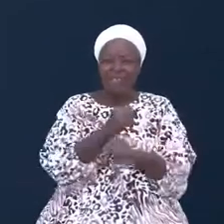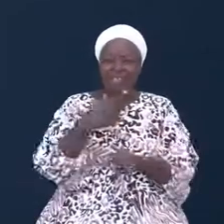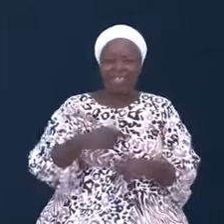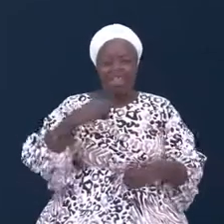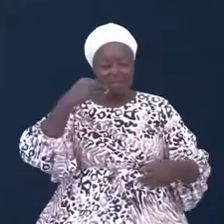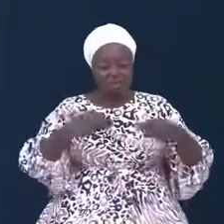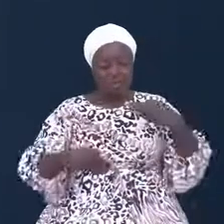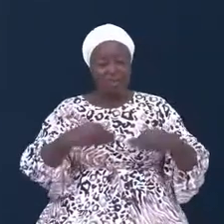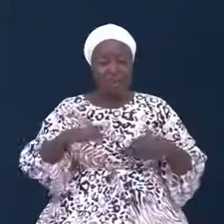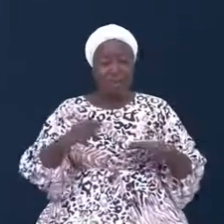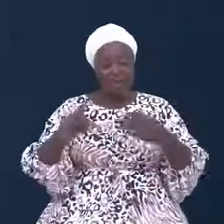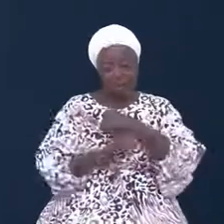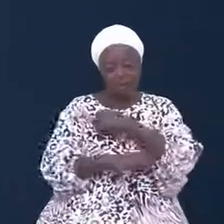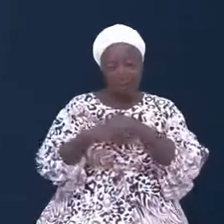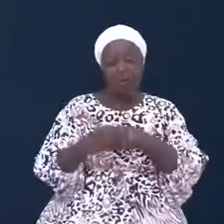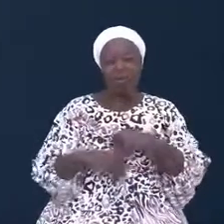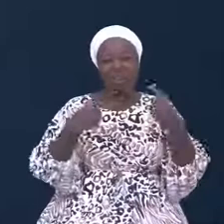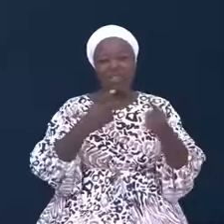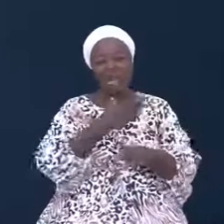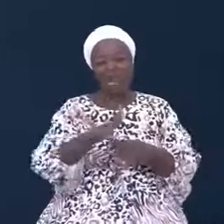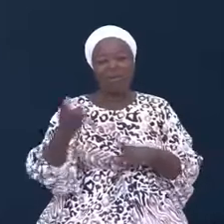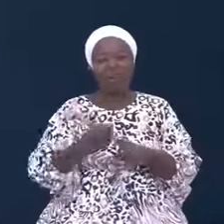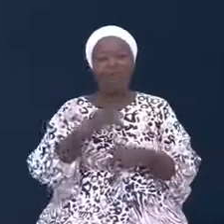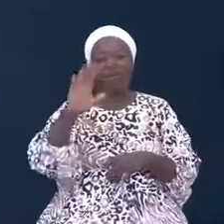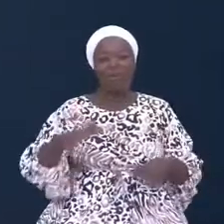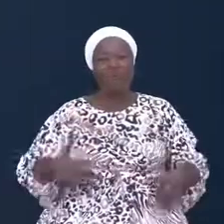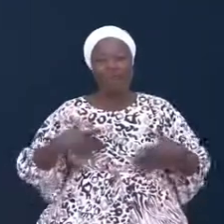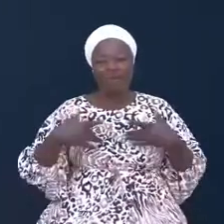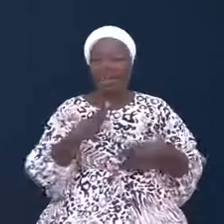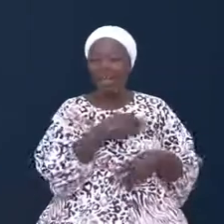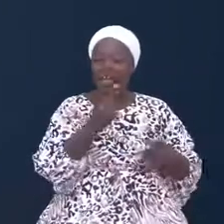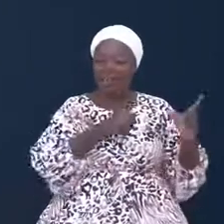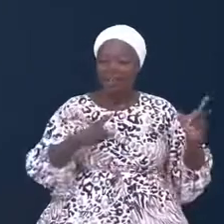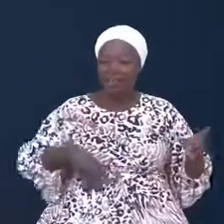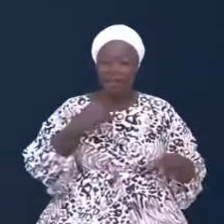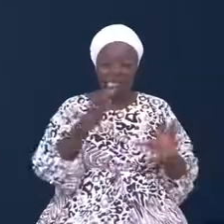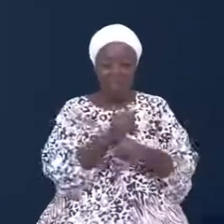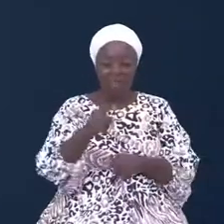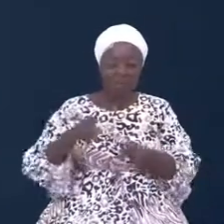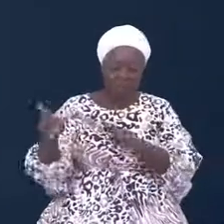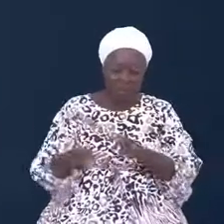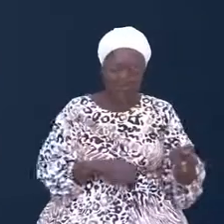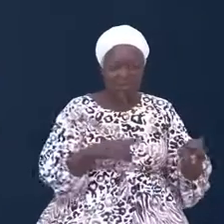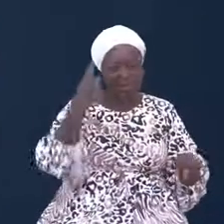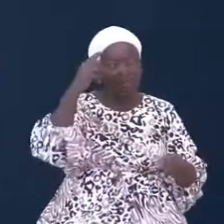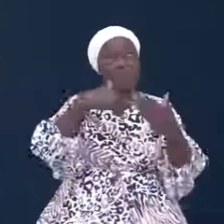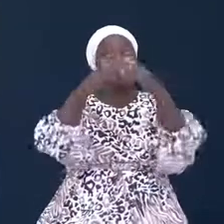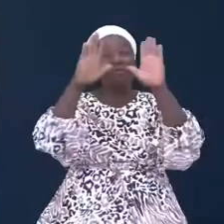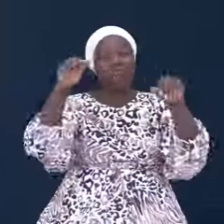ta vie. Il va ôter le jugement, le châtiment du péché de ta vie. Et le